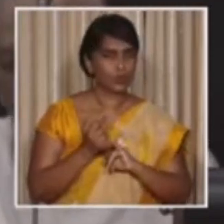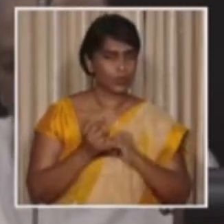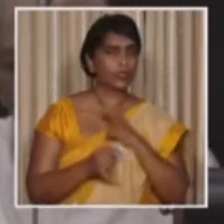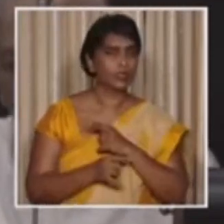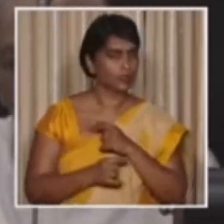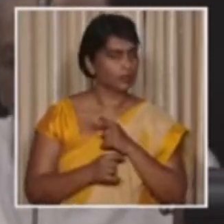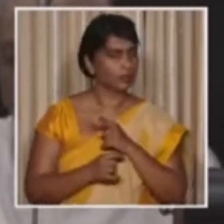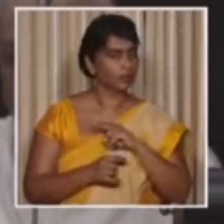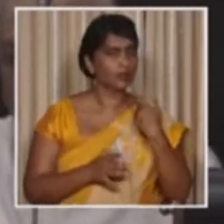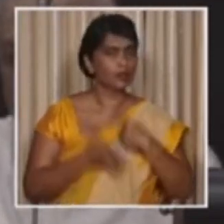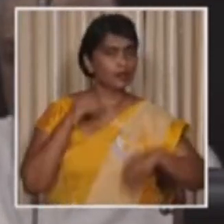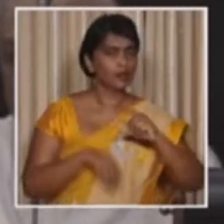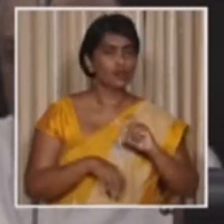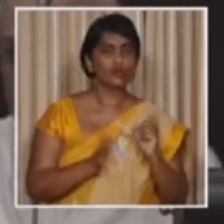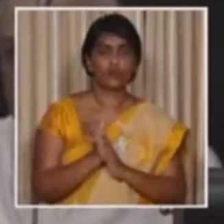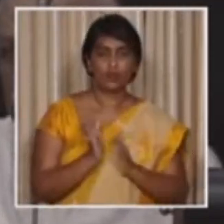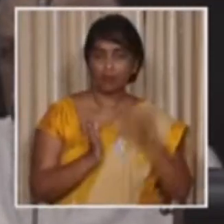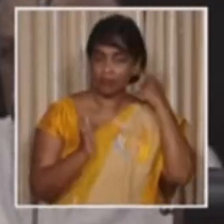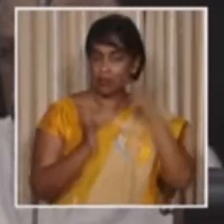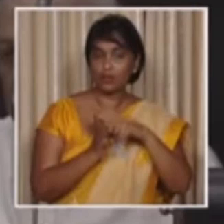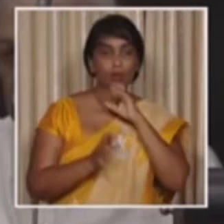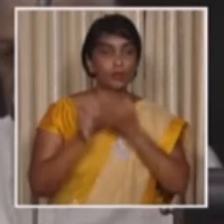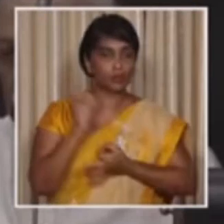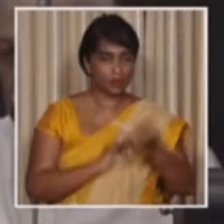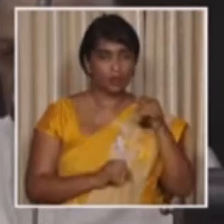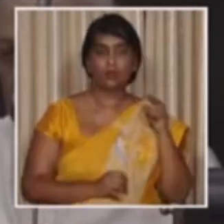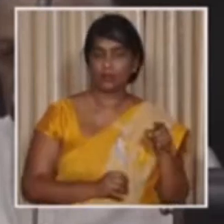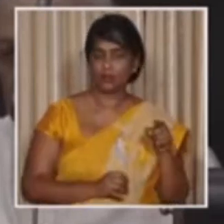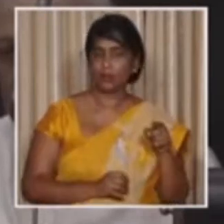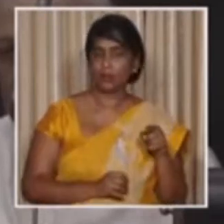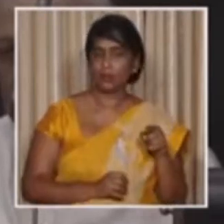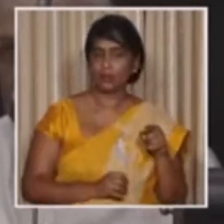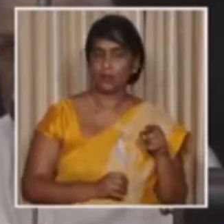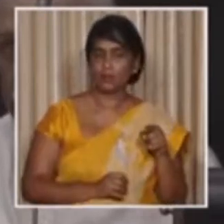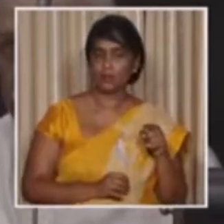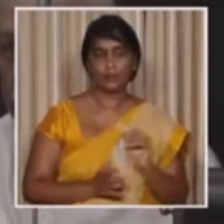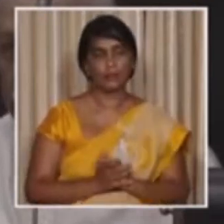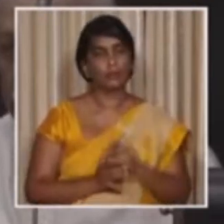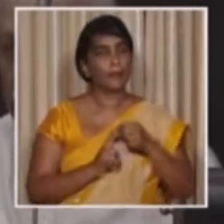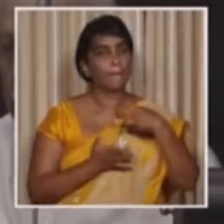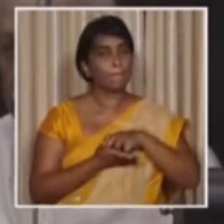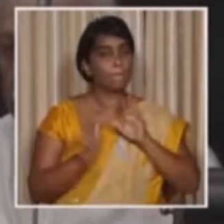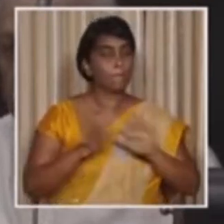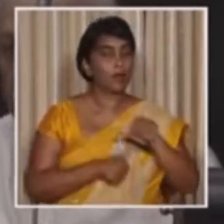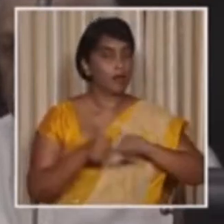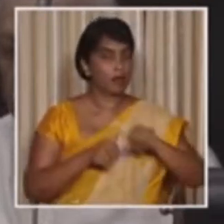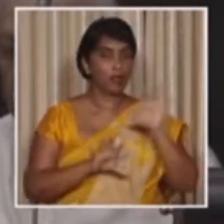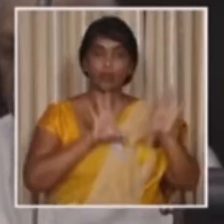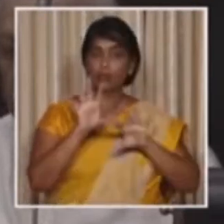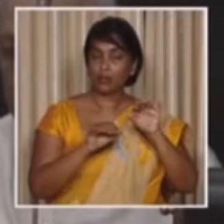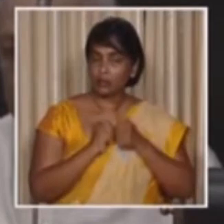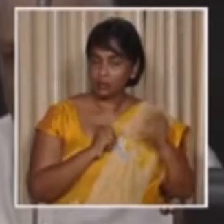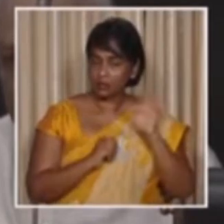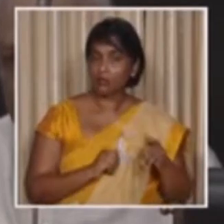සහ මැතිවරණ කොමිෂනට විරුද්ධව ගෙනාවේ නඩුවේදී The local authorities are elected for fixed term, 4 years. Citizens expect to